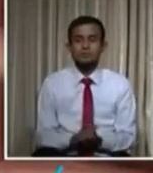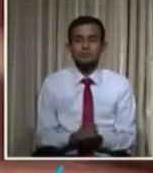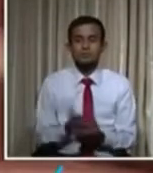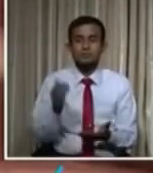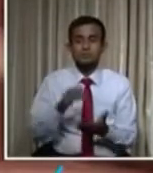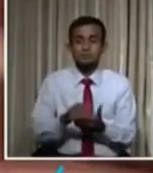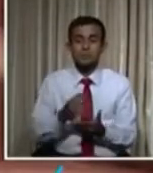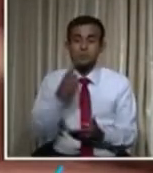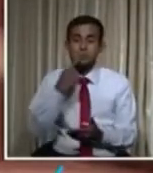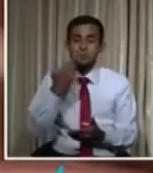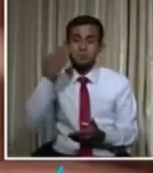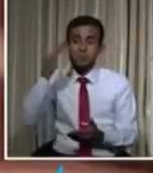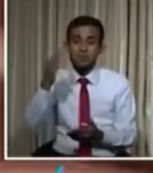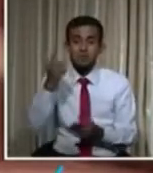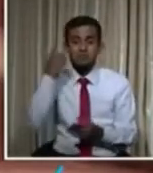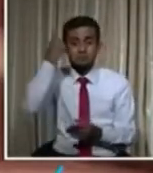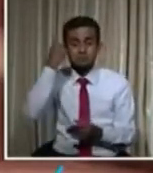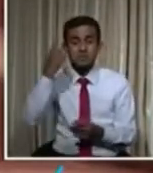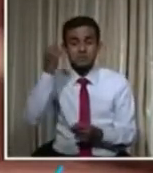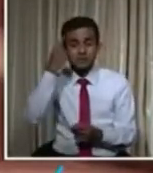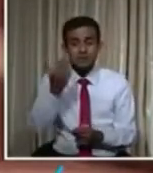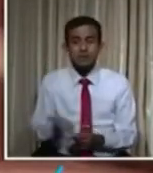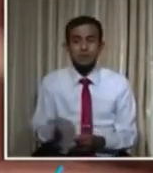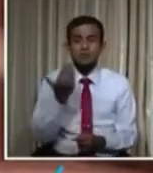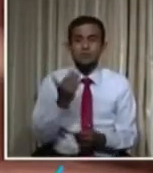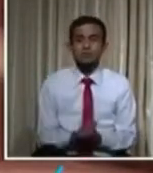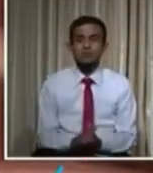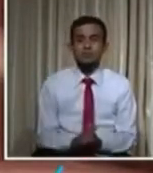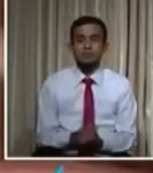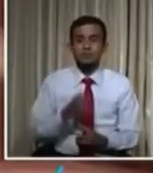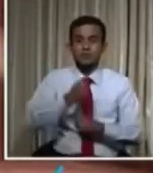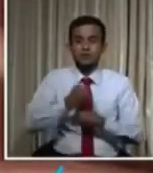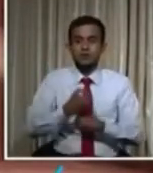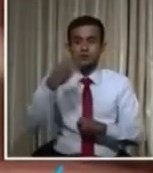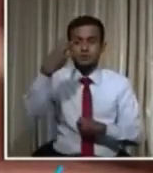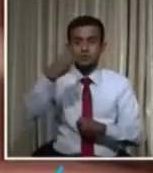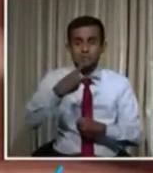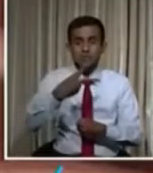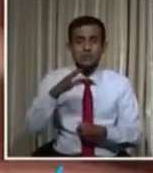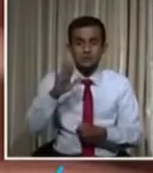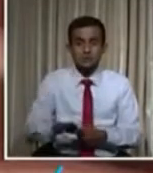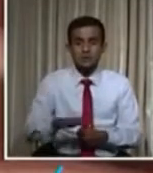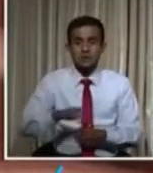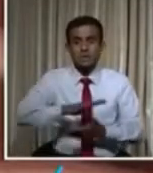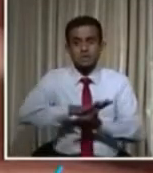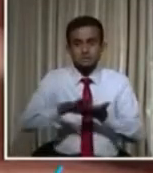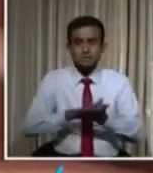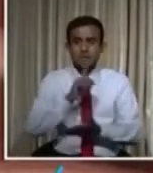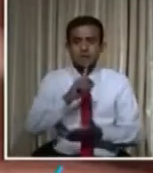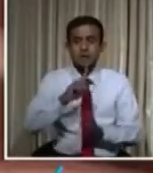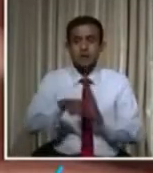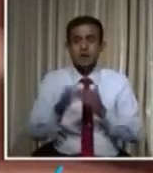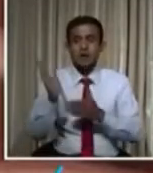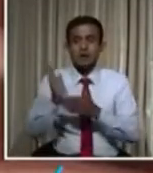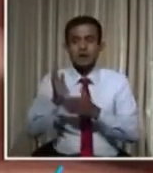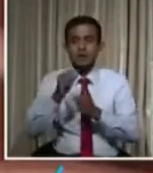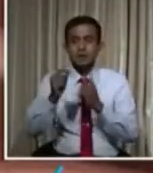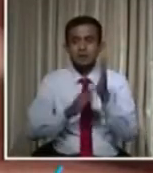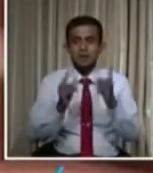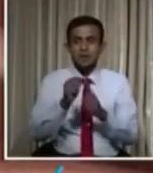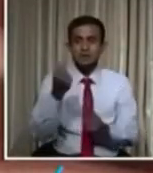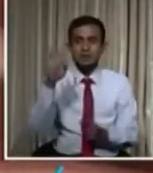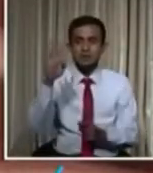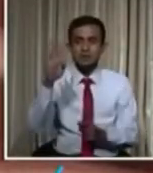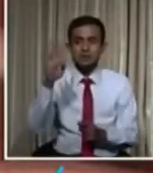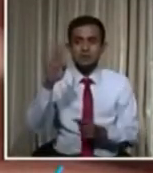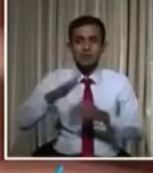වඩා බෞද්ධ ලෙස හිතන්නට ඕනේ. ඒක නිසා ආණ්ඩුවේ 3-2 තියෙන්නේ පෑදුලුව කියන්නම් ශ්‍රී ලංකා නිදහස් පක්ෂයේ මන්ත්‍රීවරු 14 දෙනාගේ